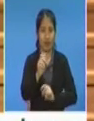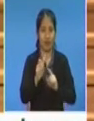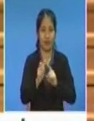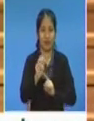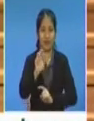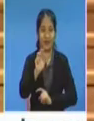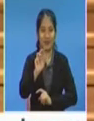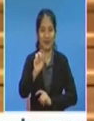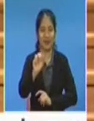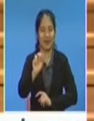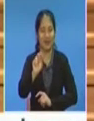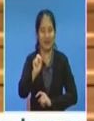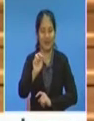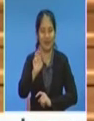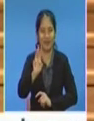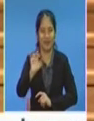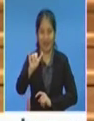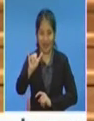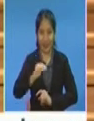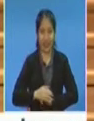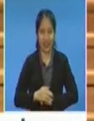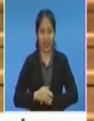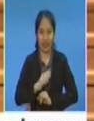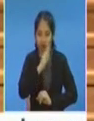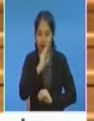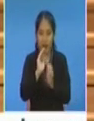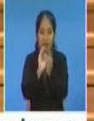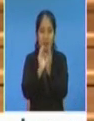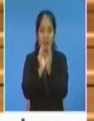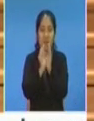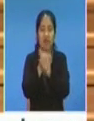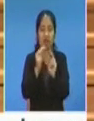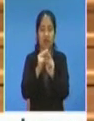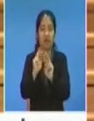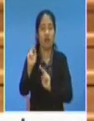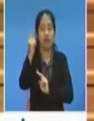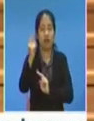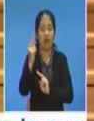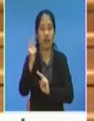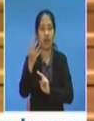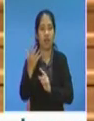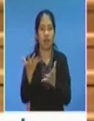เนี่ยมันคงไปไม่รอดฮะก็คงต้องใช้อำนวยต่อไป